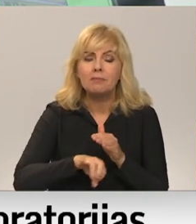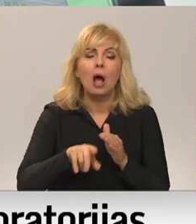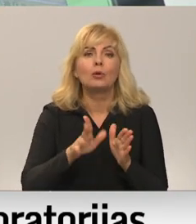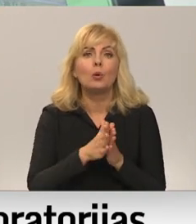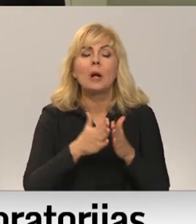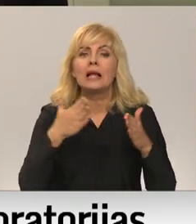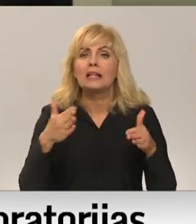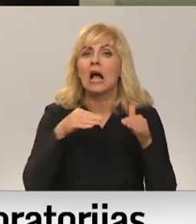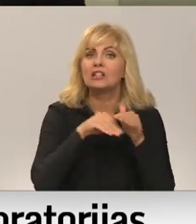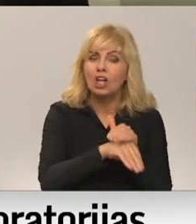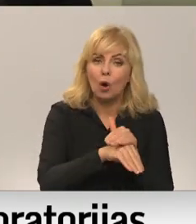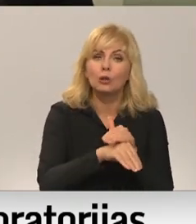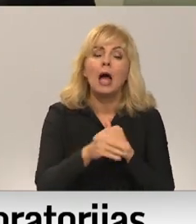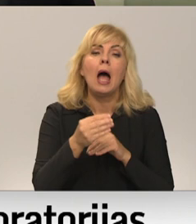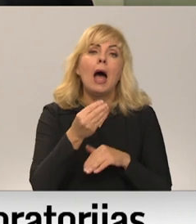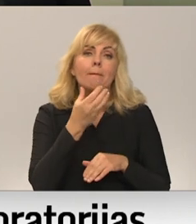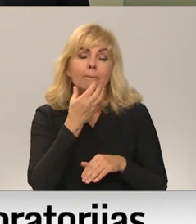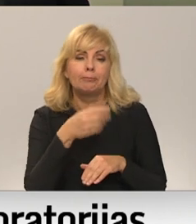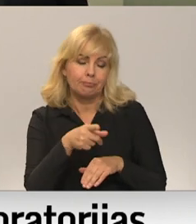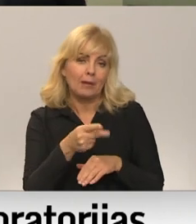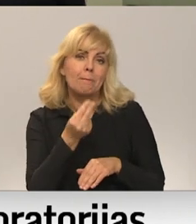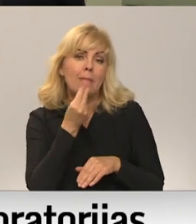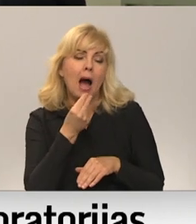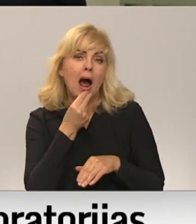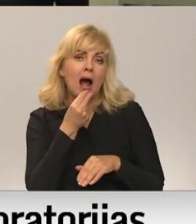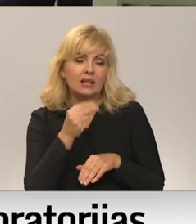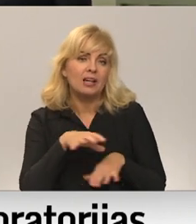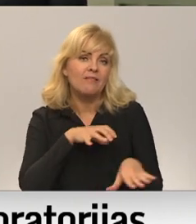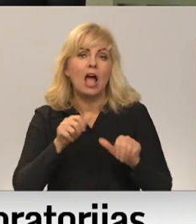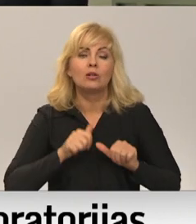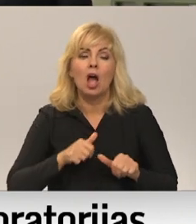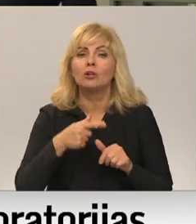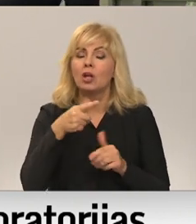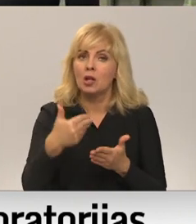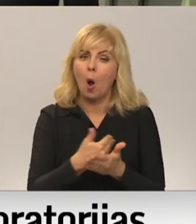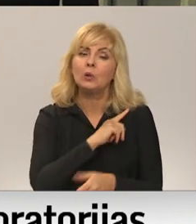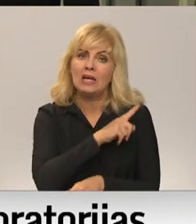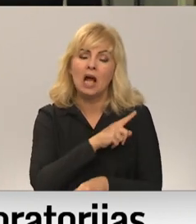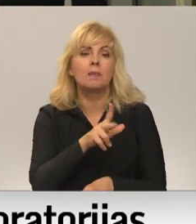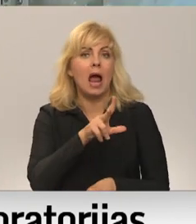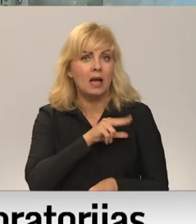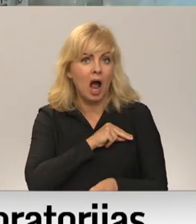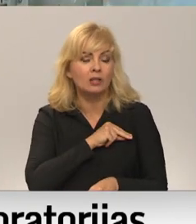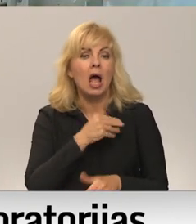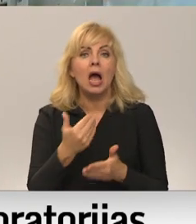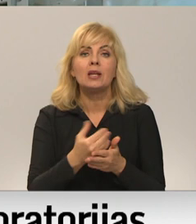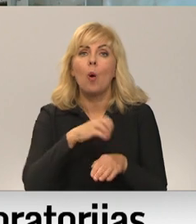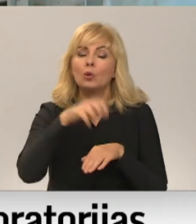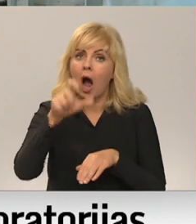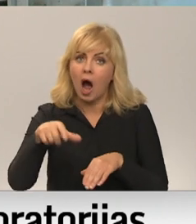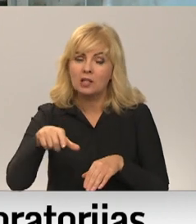ieguldījums. Pārtiks veterinārijā dienestā par jaunajām iespējām esot gandarīti. Tomēr tas nozīmējot, ka jaunie vetārsti kļūšot